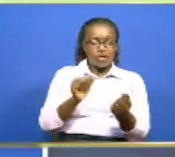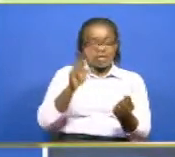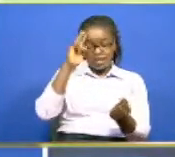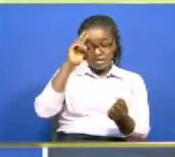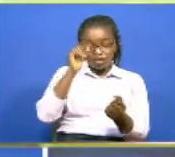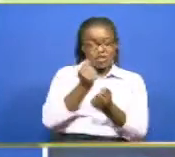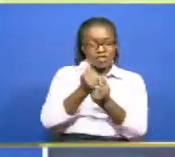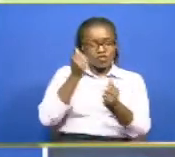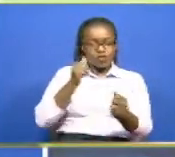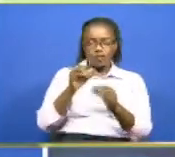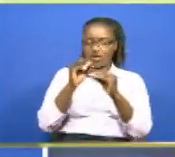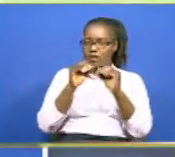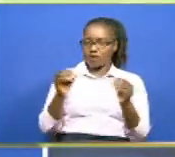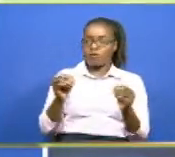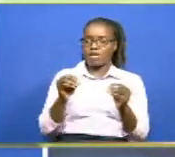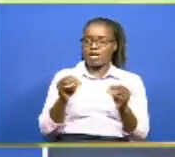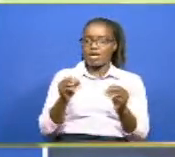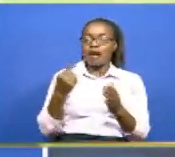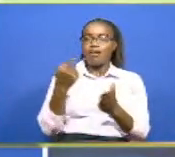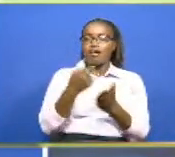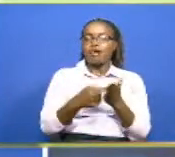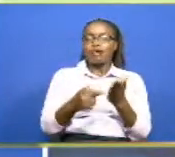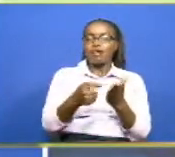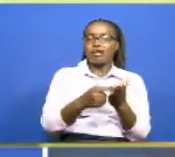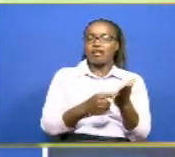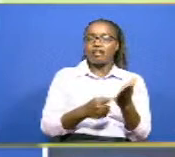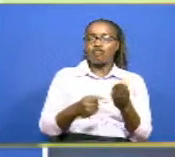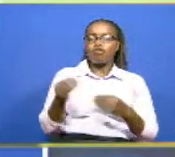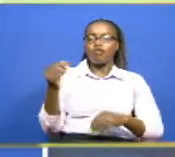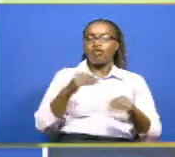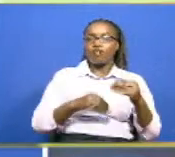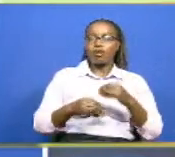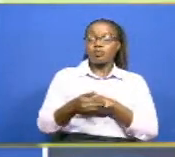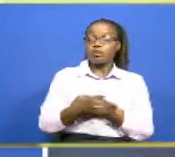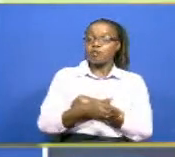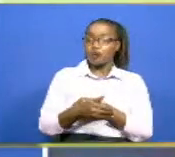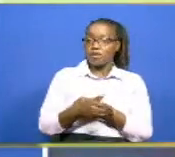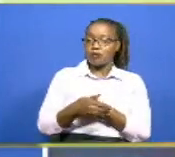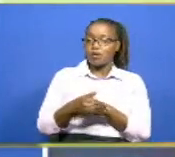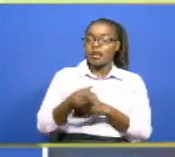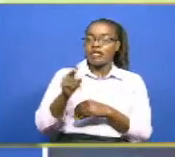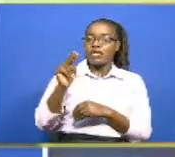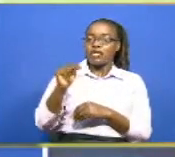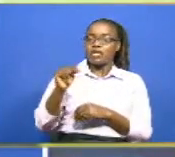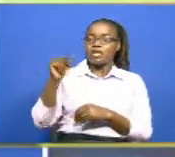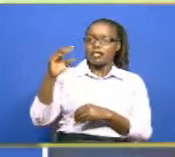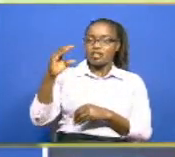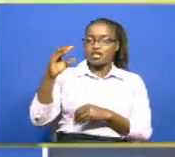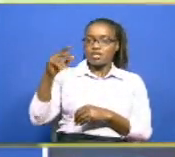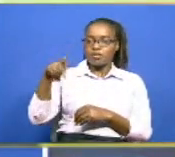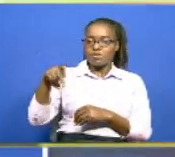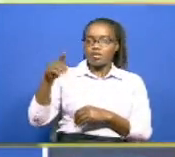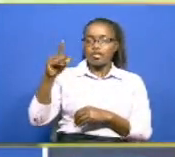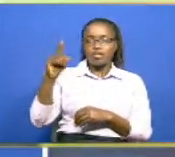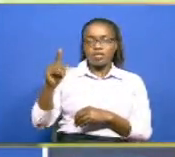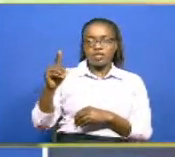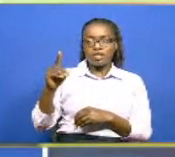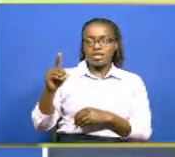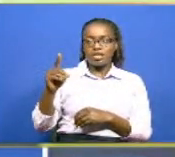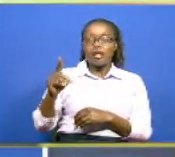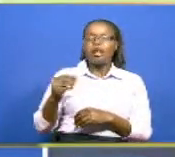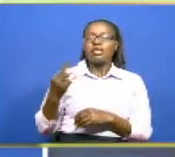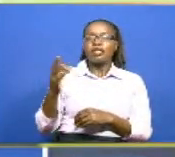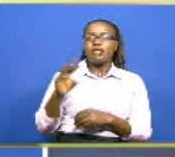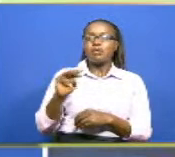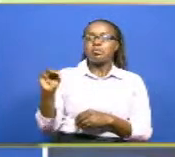huyo alipatikana na hatia ya kuilagai halmashauri ya kitaifa ya nafaka na mazao shilingi milioni 300 pamoja na mshtakiwa mwenza Grace